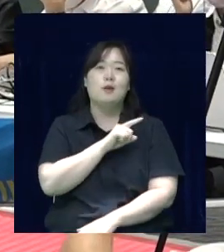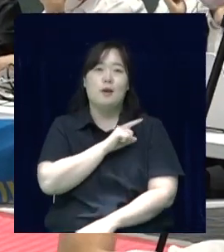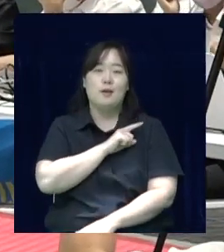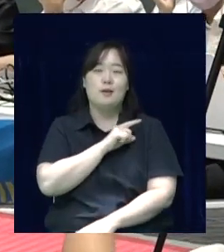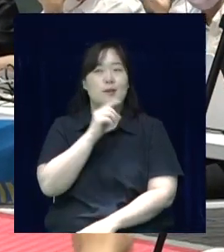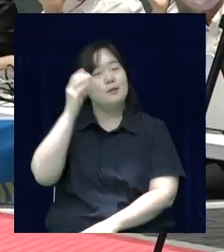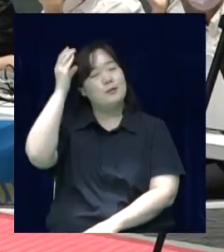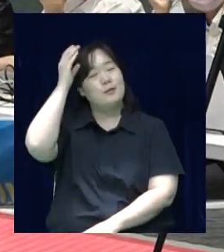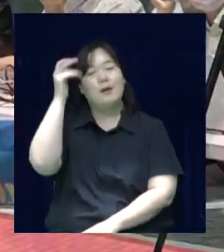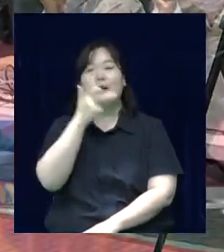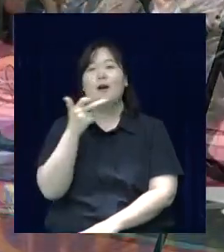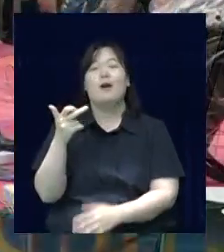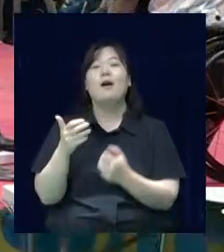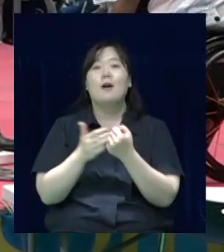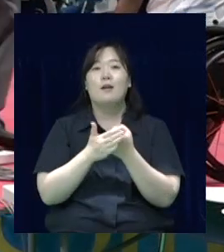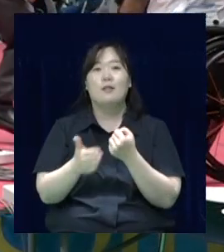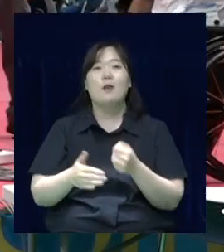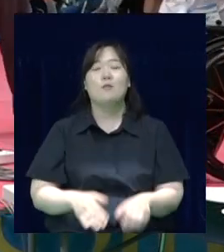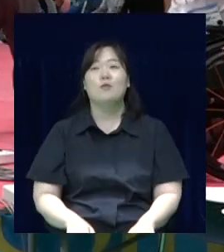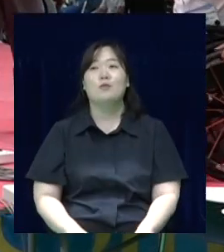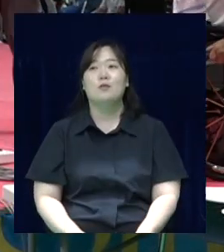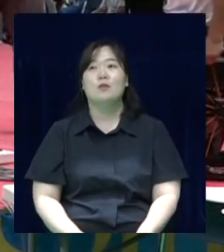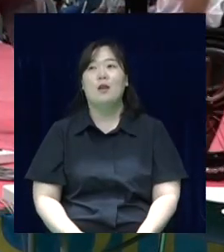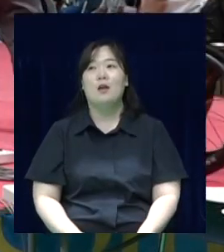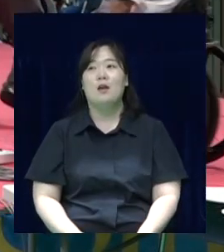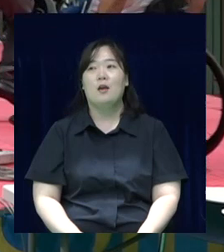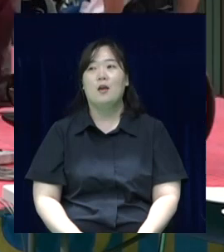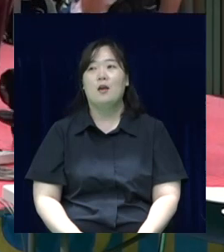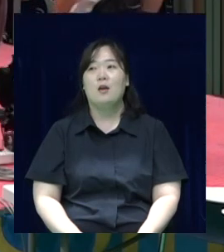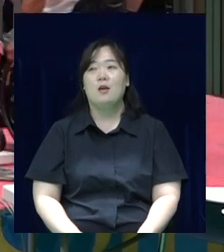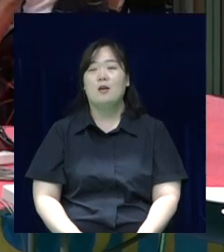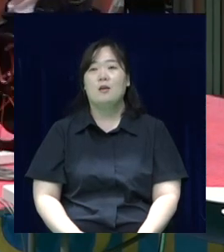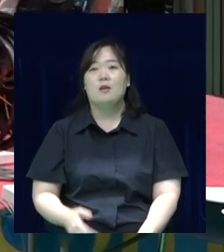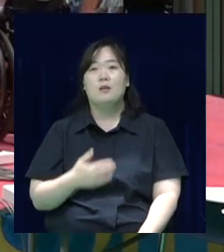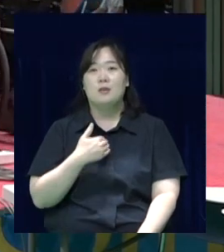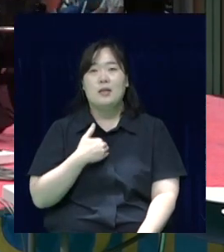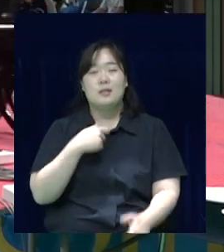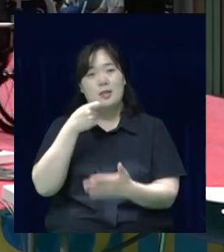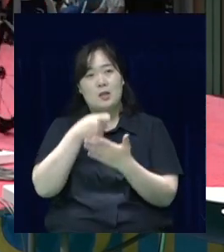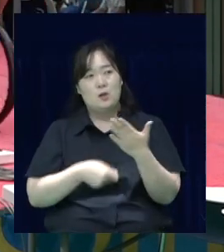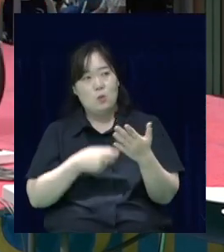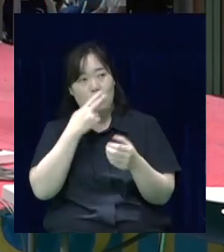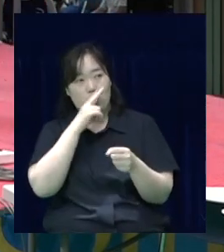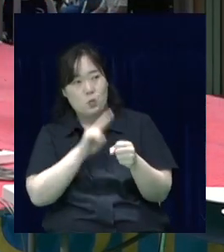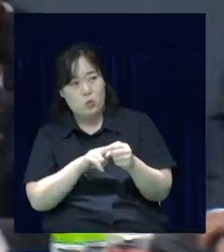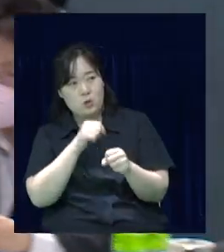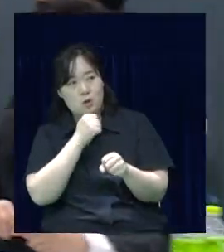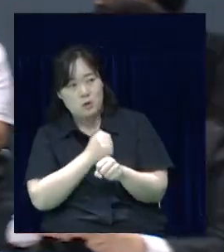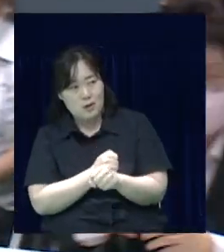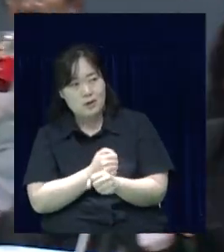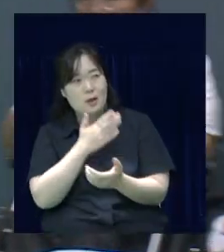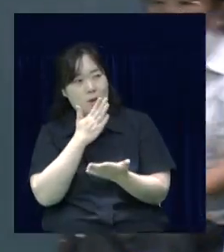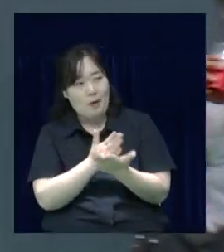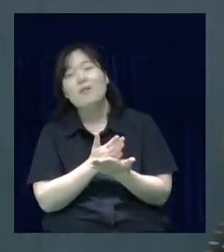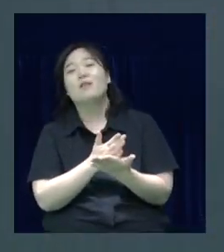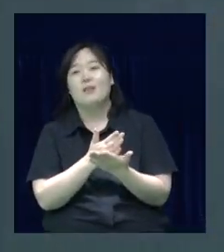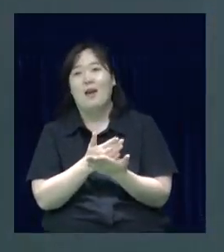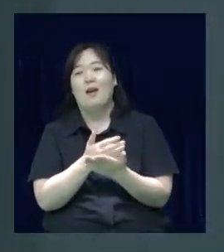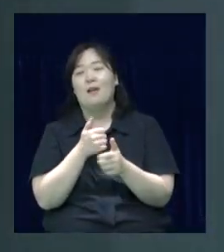역도의 어떤 묘미는 거의 마지막에서의 어떻게 그 선수가 자기 기록을 드냐 못 드냐. 네. 그게 관전 키포인트라고